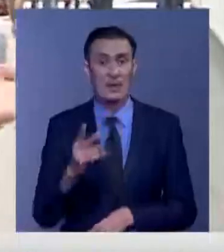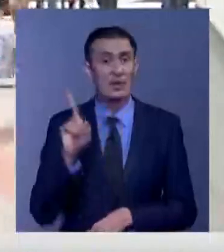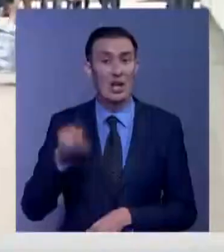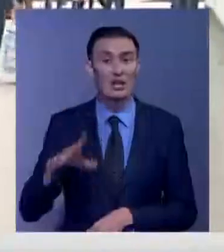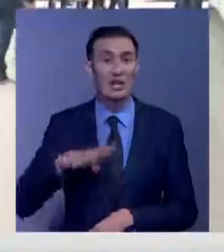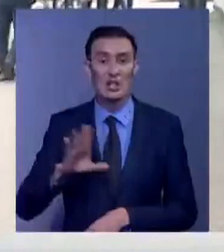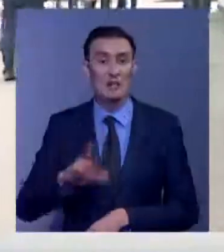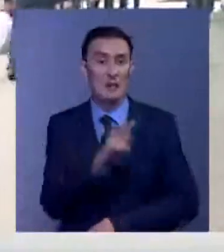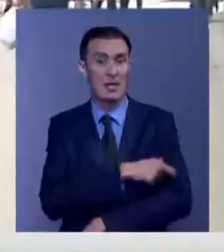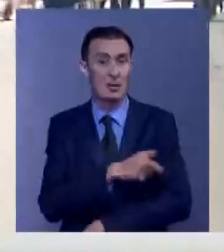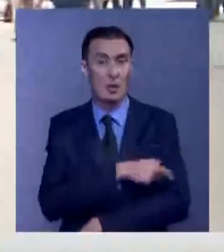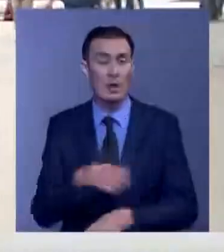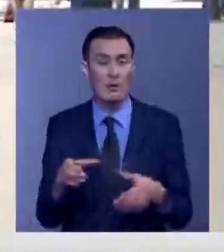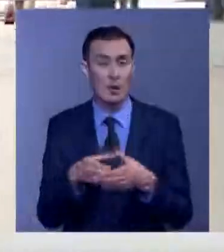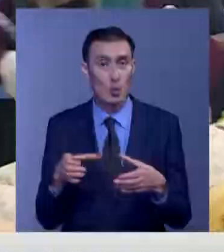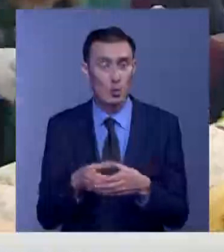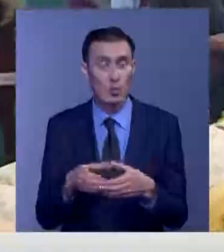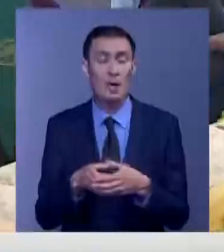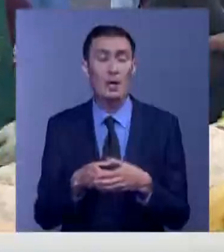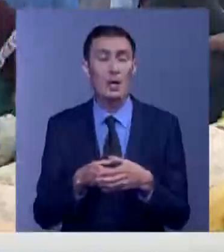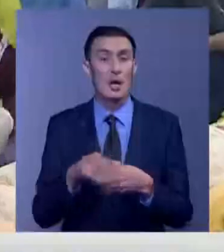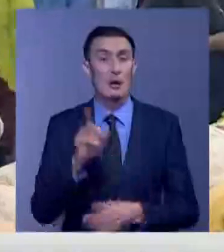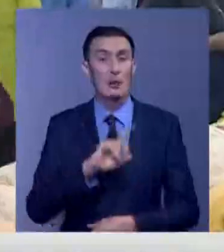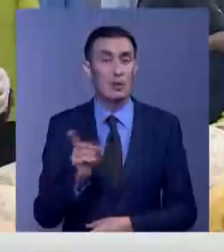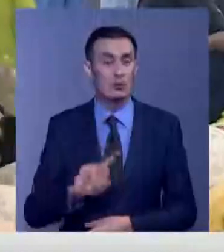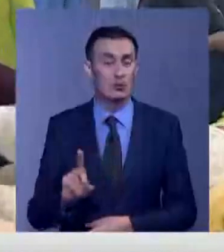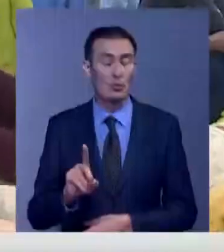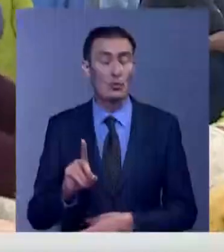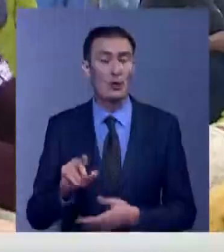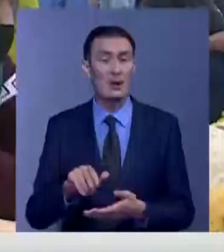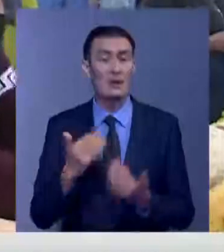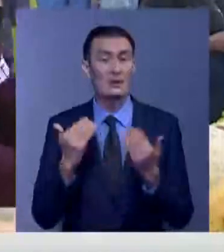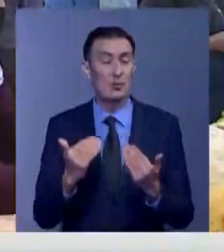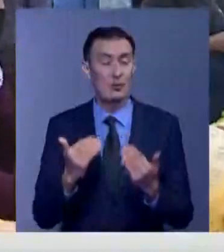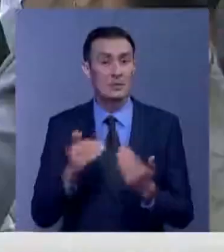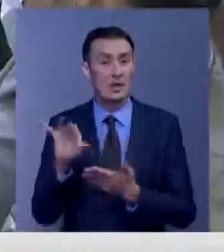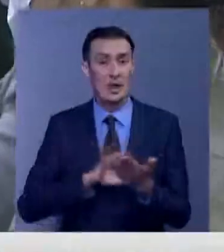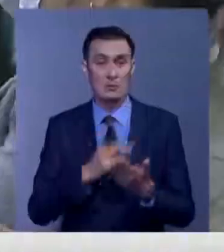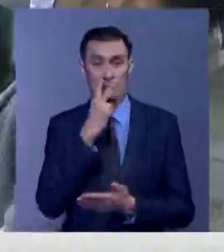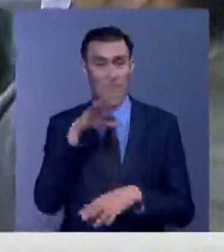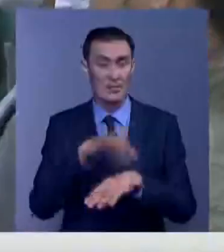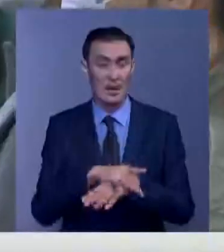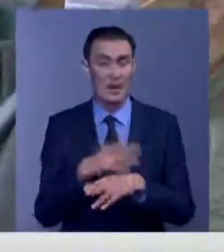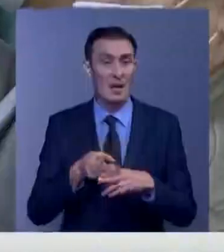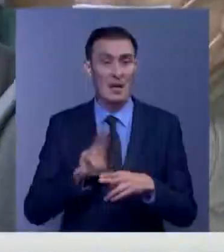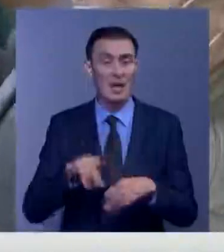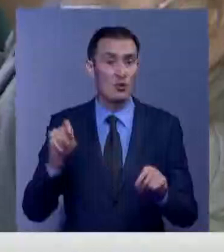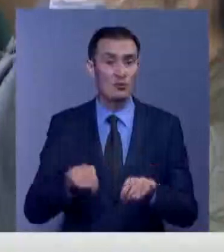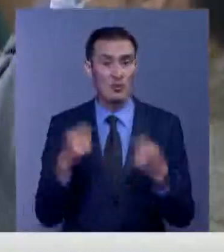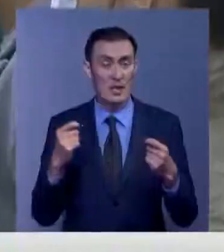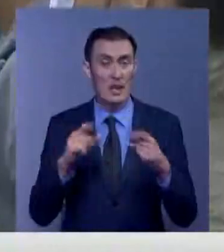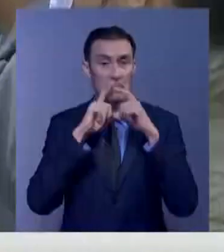еще мониторинговой группы, потому что самое главное и первое, что бросается в глаза, это